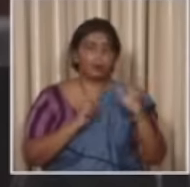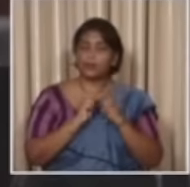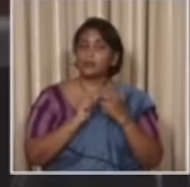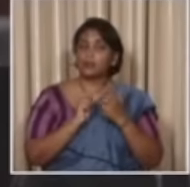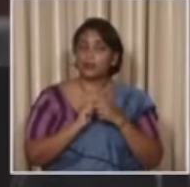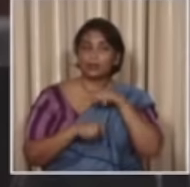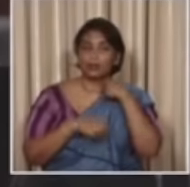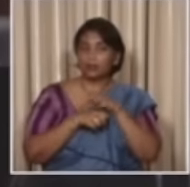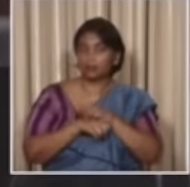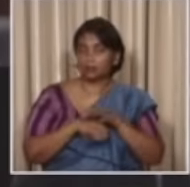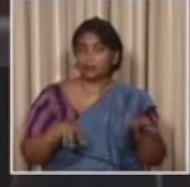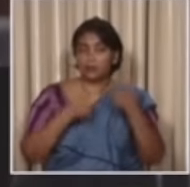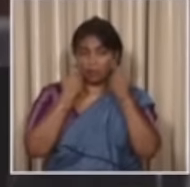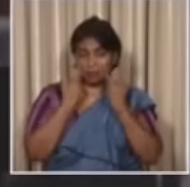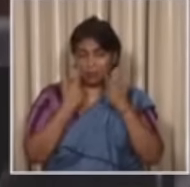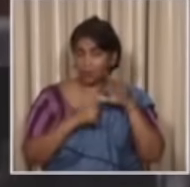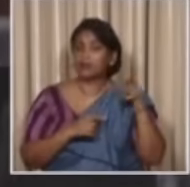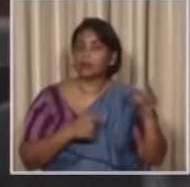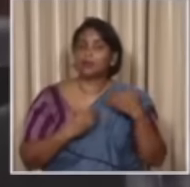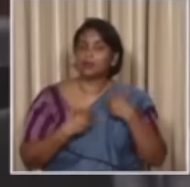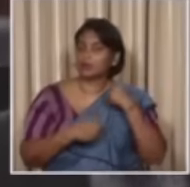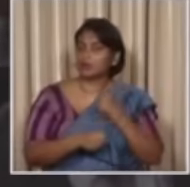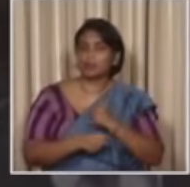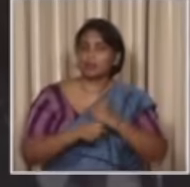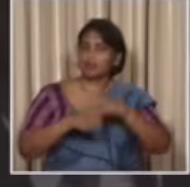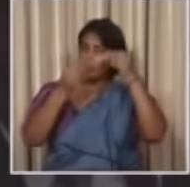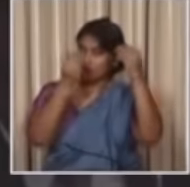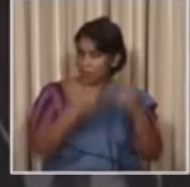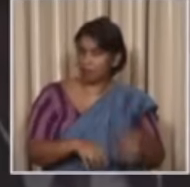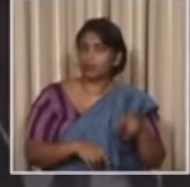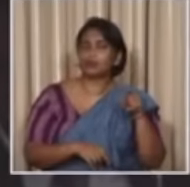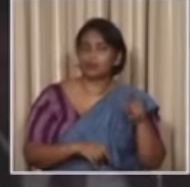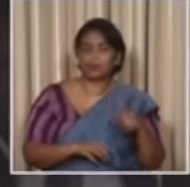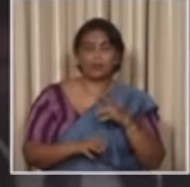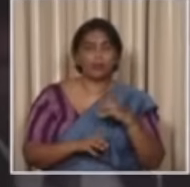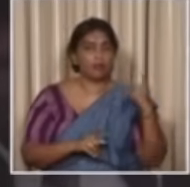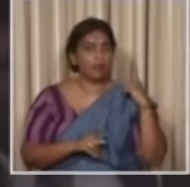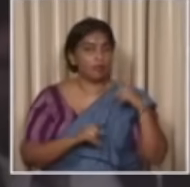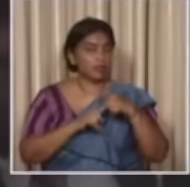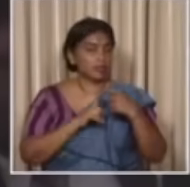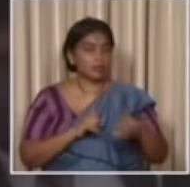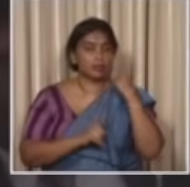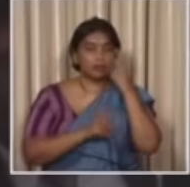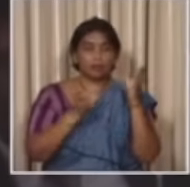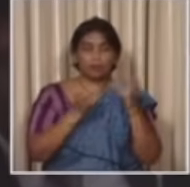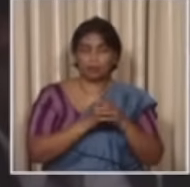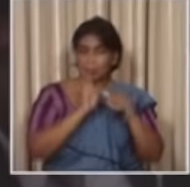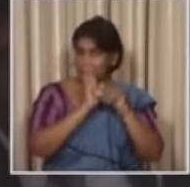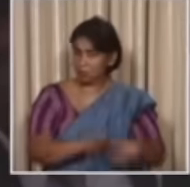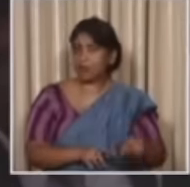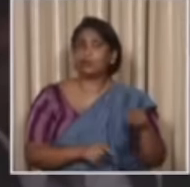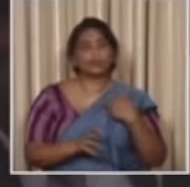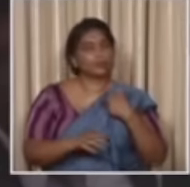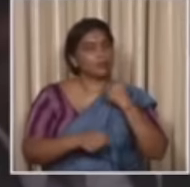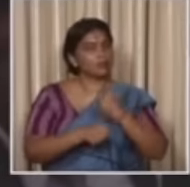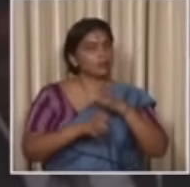බින්දිතයන්ගේ ලේසා කඳුළු වලින් නම් අපි මේ ආණ්ඩුව පෙරලන්න යන්නේ රණවිරුවන් බුද්ධ්‍යාංශ පාවලා දීලා නම් අපි